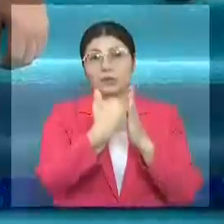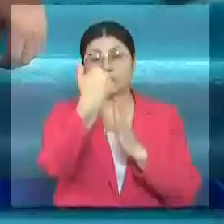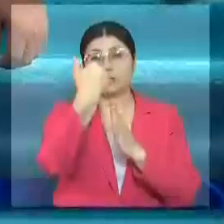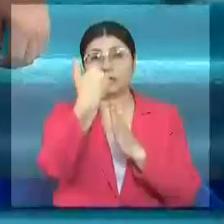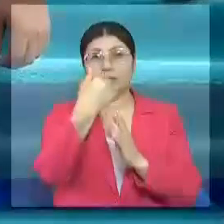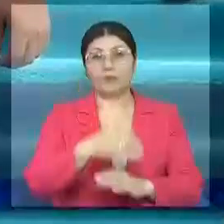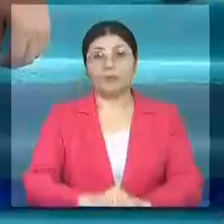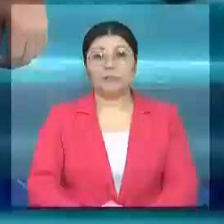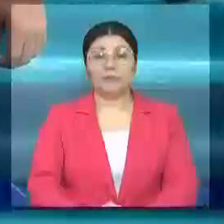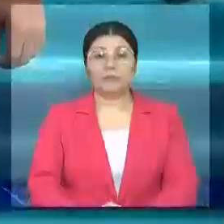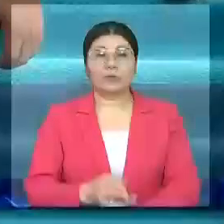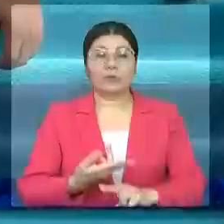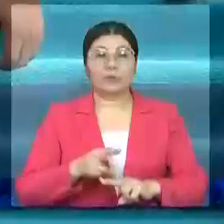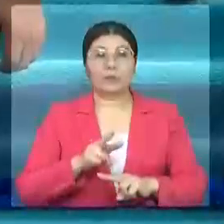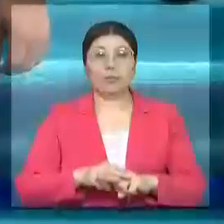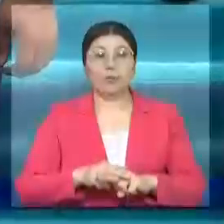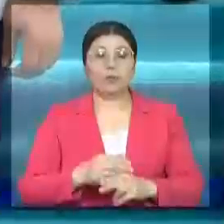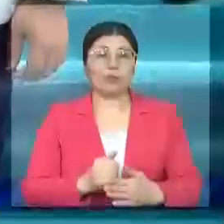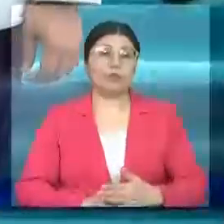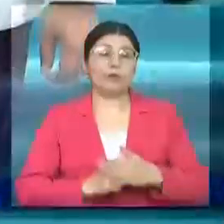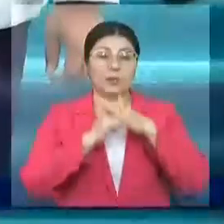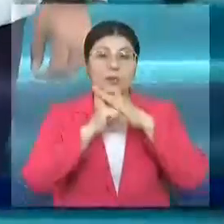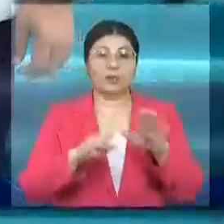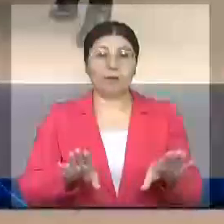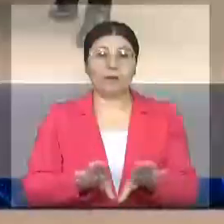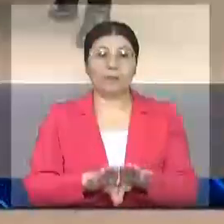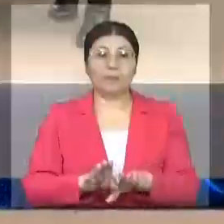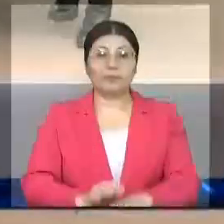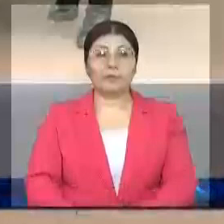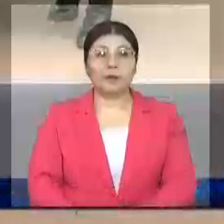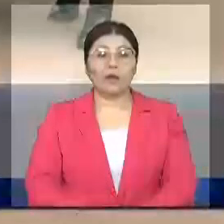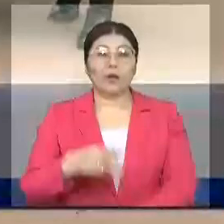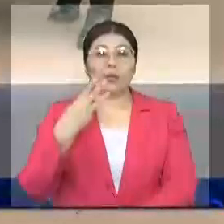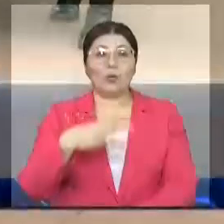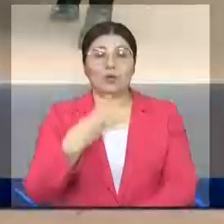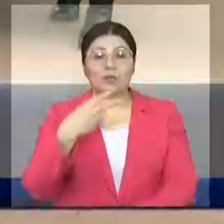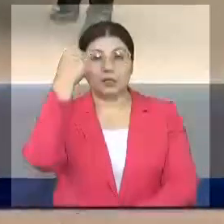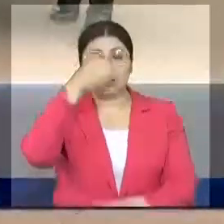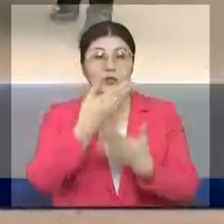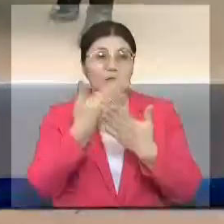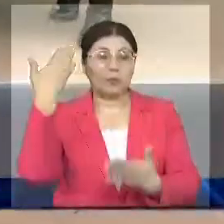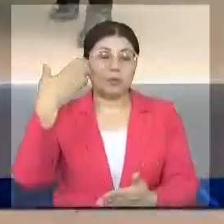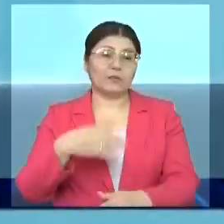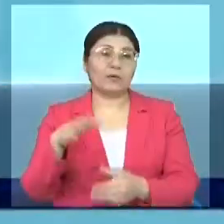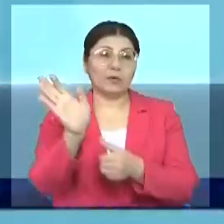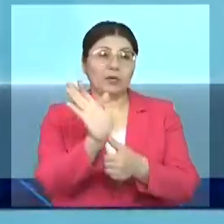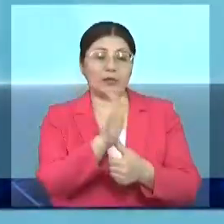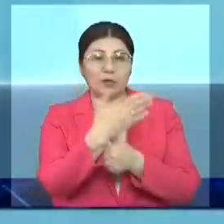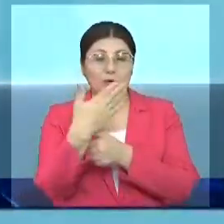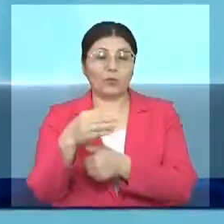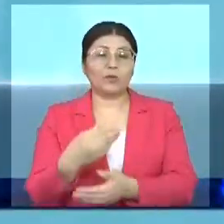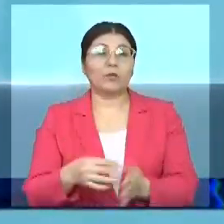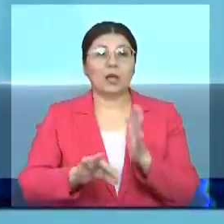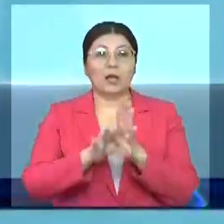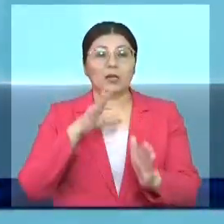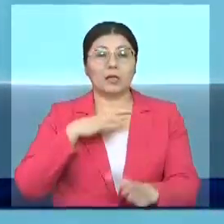асқақ желбірегені осы биік мәртебе деп атап өткен болатын. Осыдан 32 жыл бұрын туымыз 1200 нұсқаның ішінен таңдалып алынған еді.